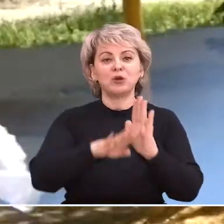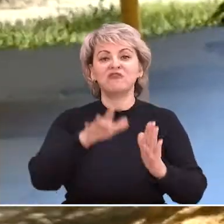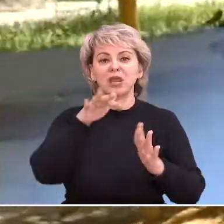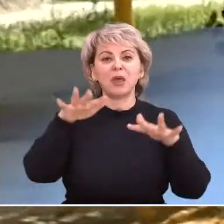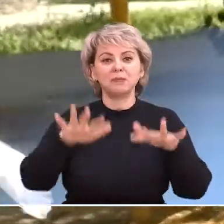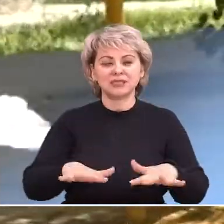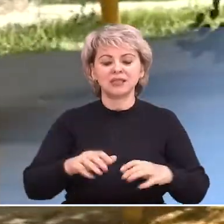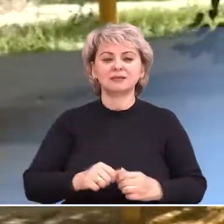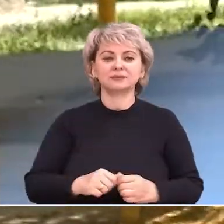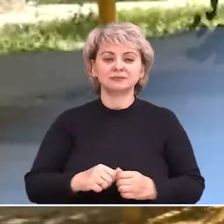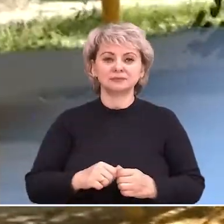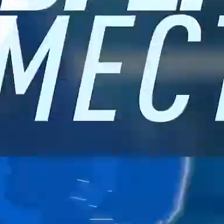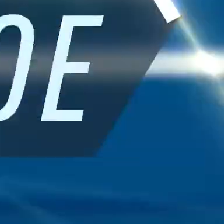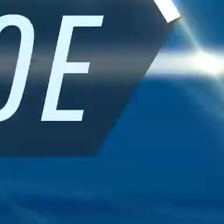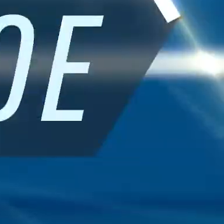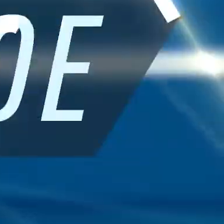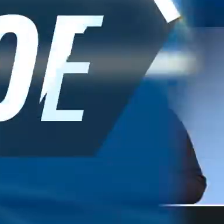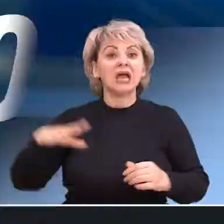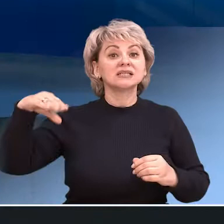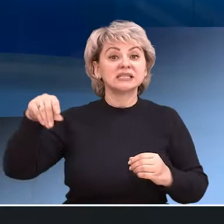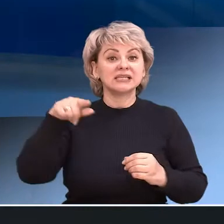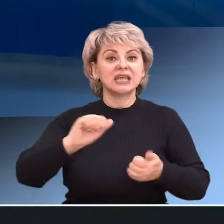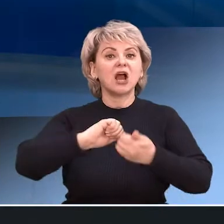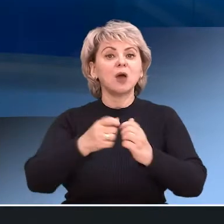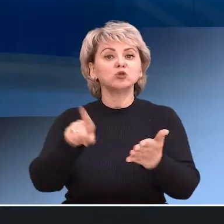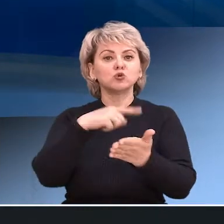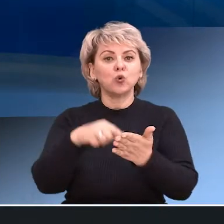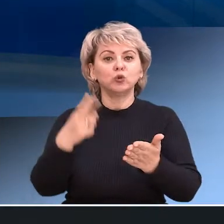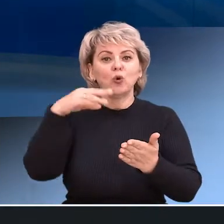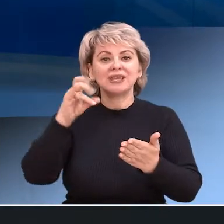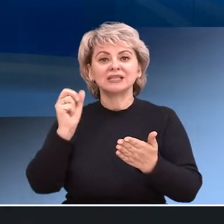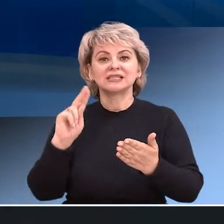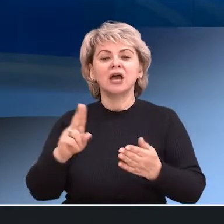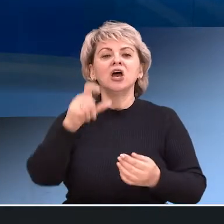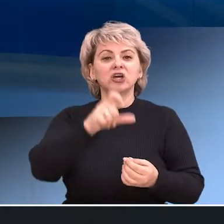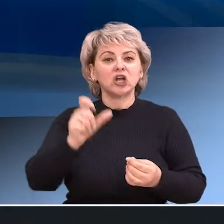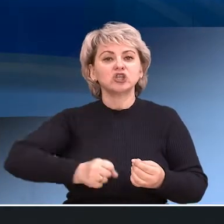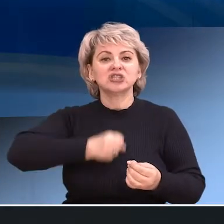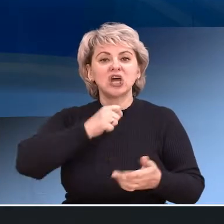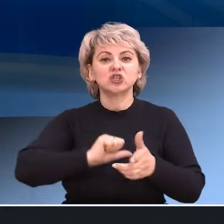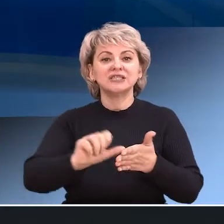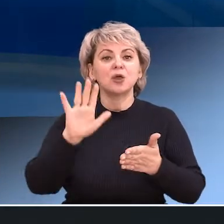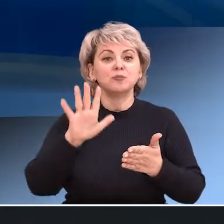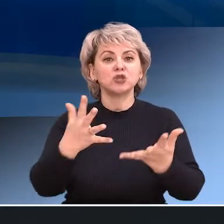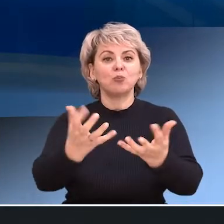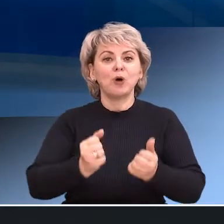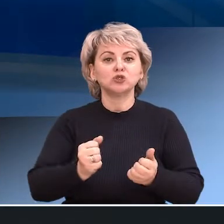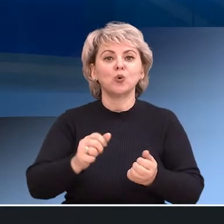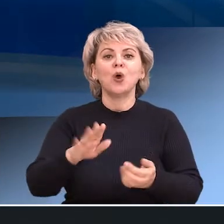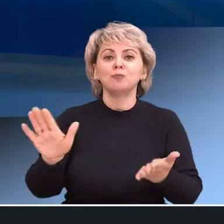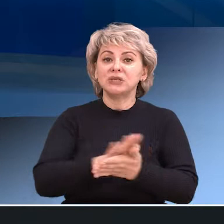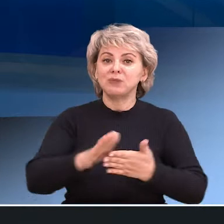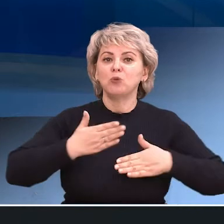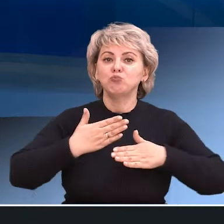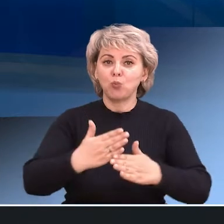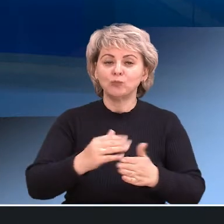специально для программы «Время местное». А в соседнем к Каменску городе, Донецке, граждане старше 65